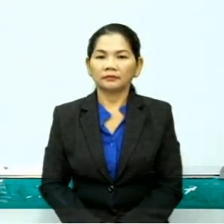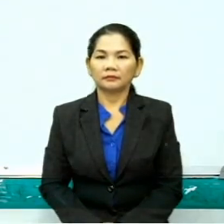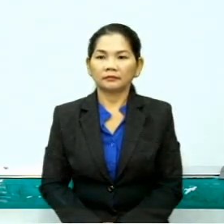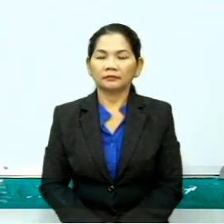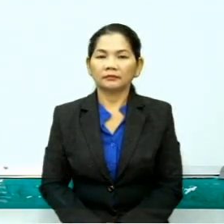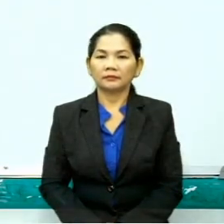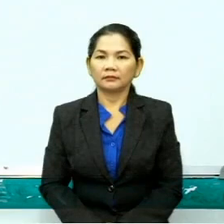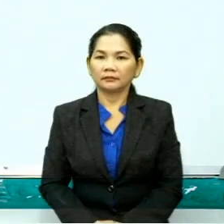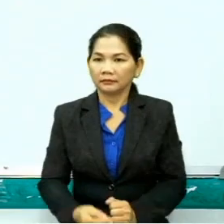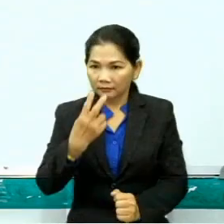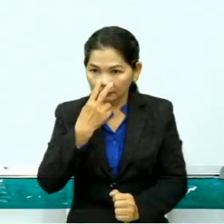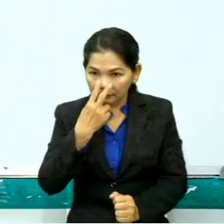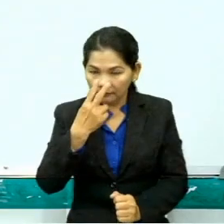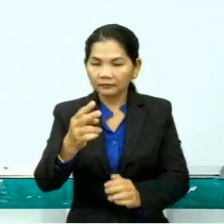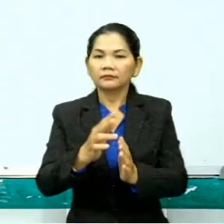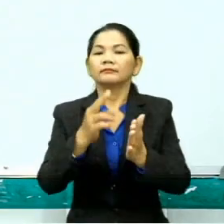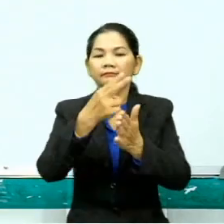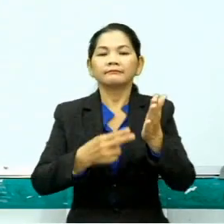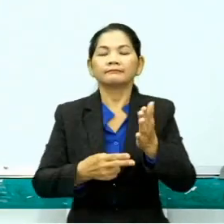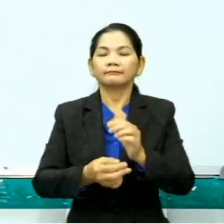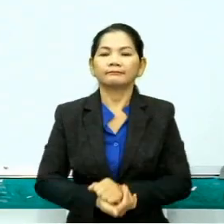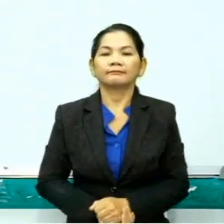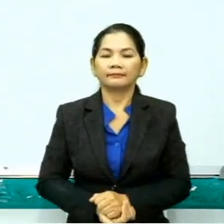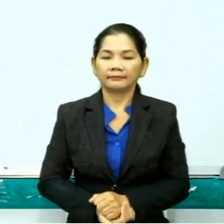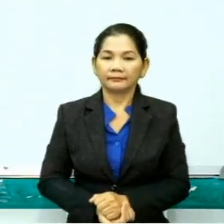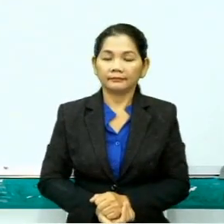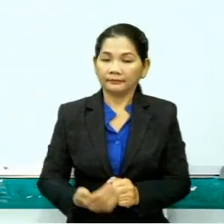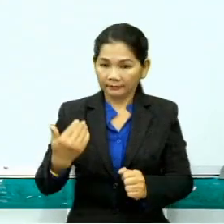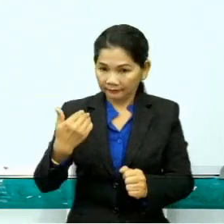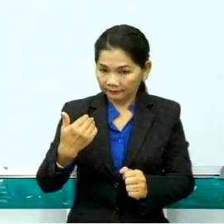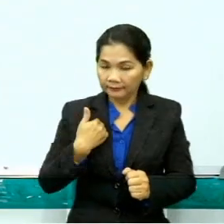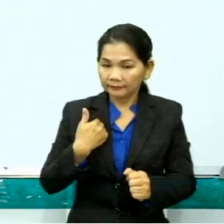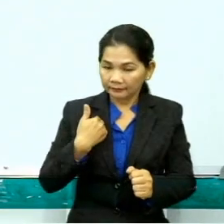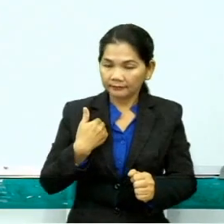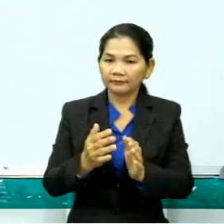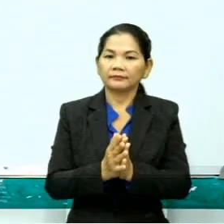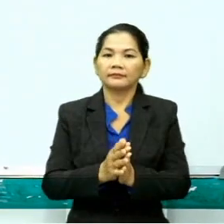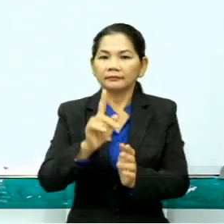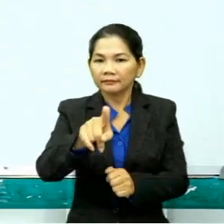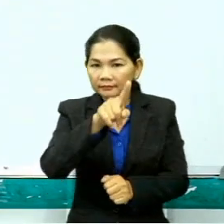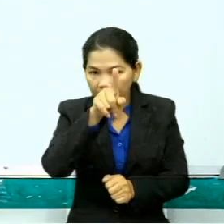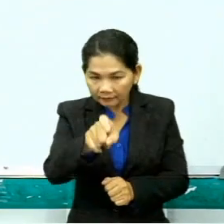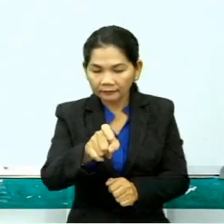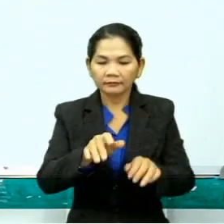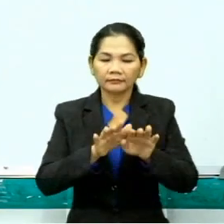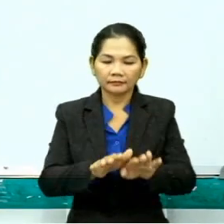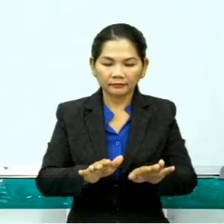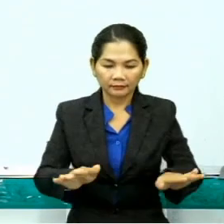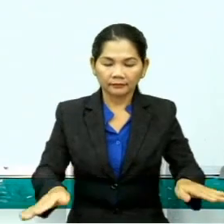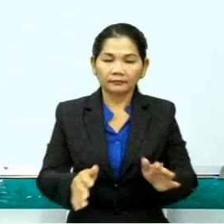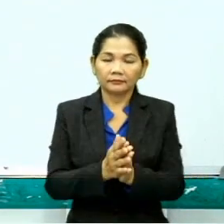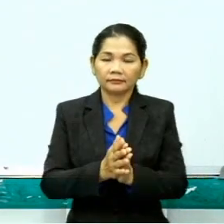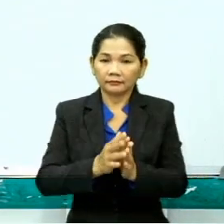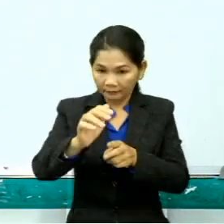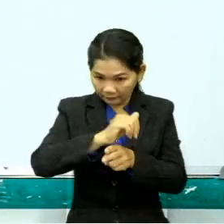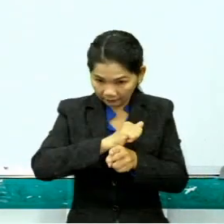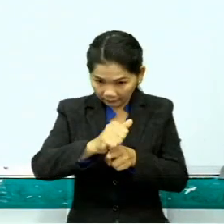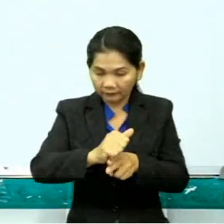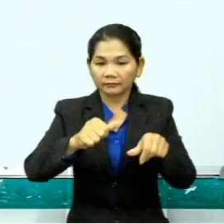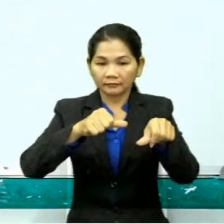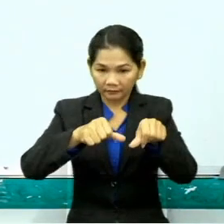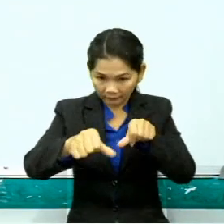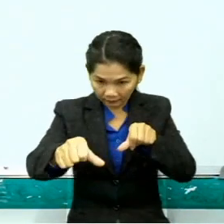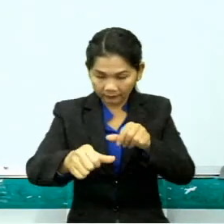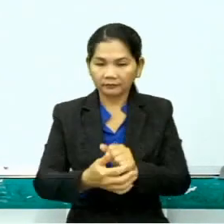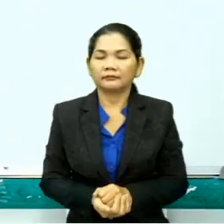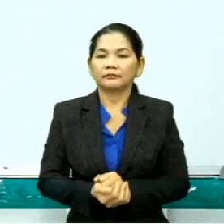cha lỡ con mơ mơ nè kêu miên ở vậy con cha cứ nè kêu miên cha sầm núa sầm đập ấy con cha ăn ở quạt bằng tờ tiền